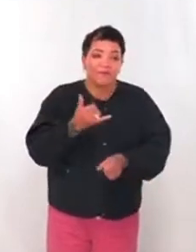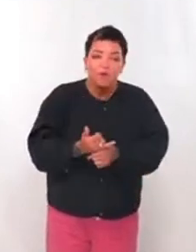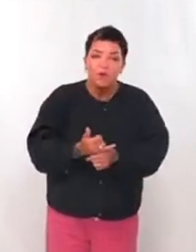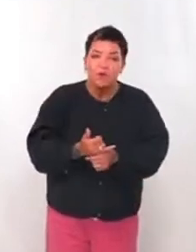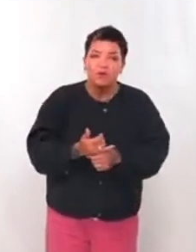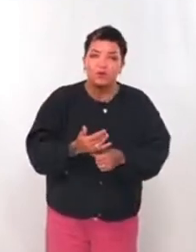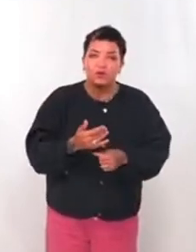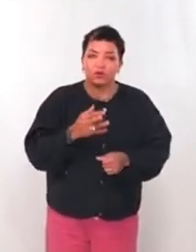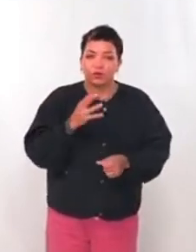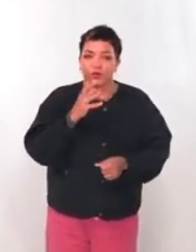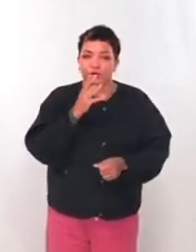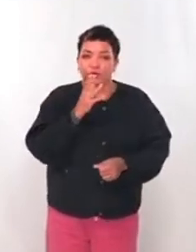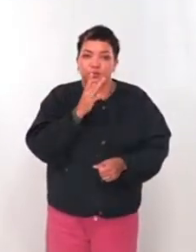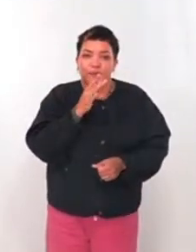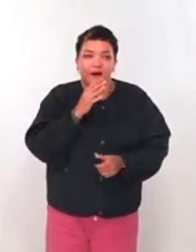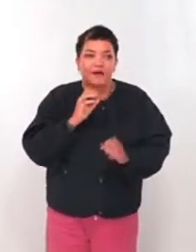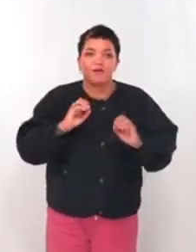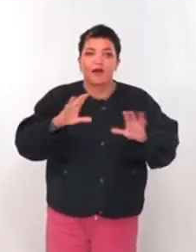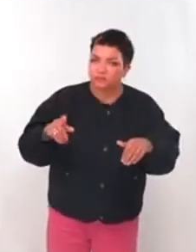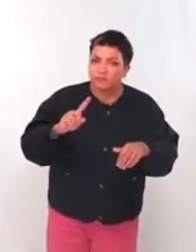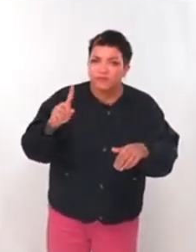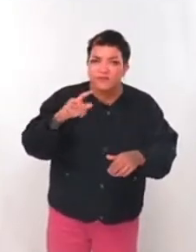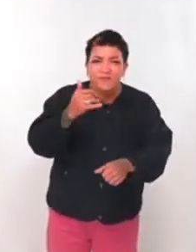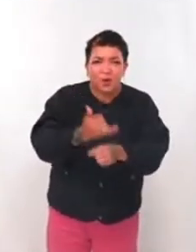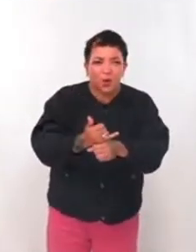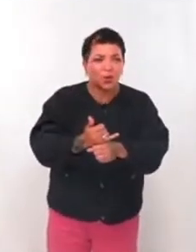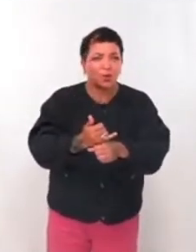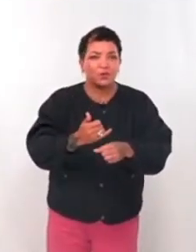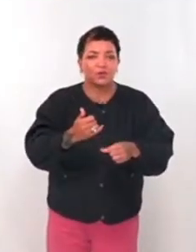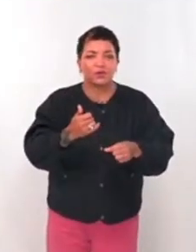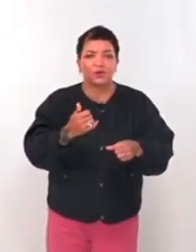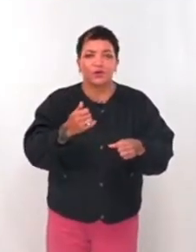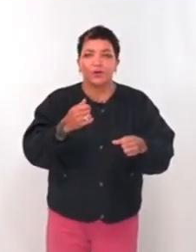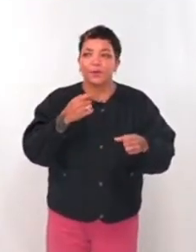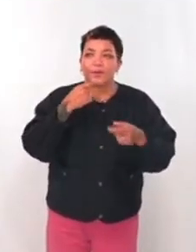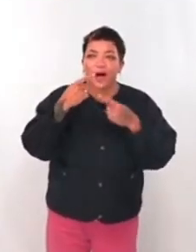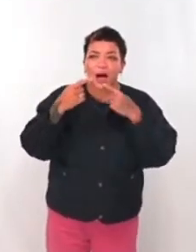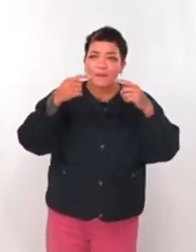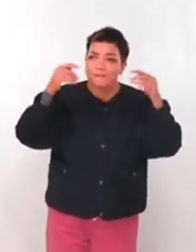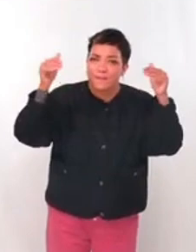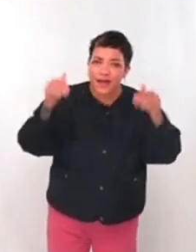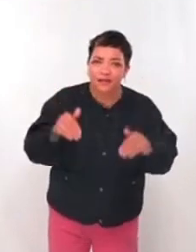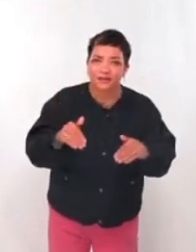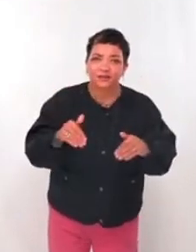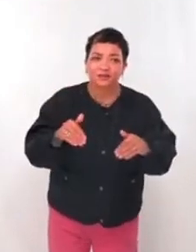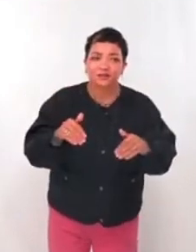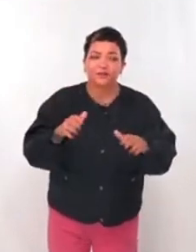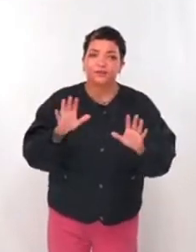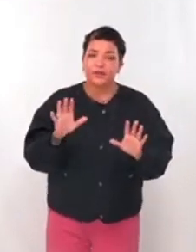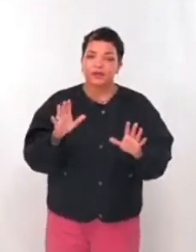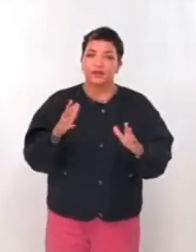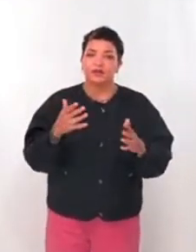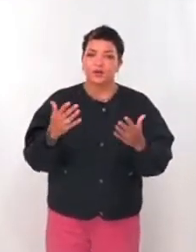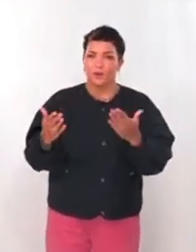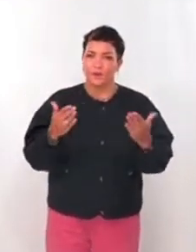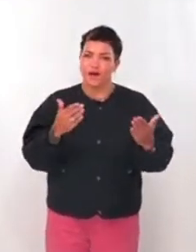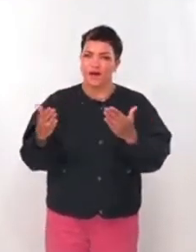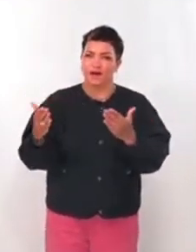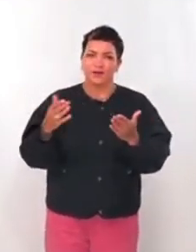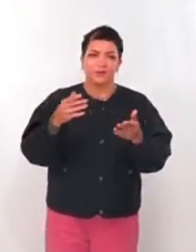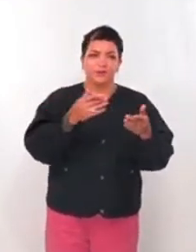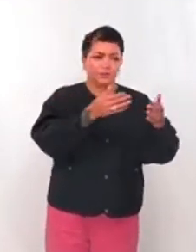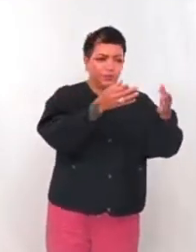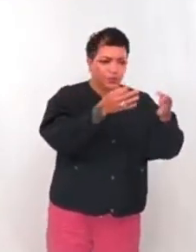et je ne peux absolument pas laisser dire ça. Vous parlez de baisse, alors vous comparez les éléments du budget aux